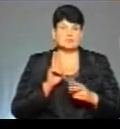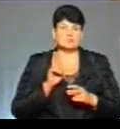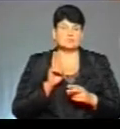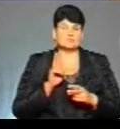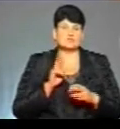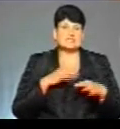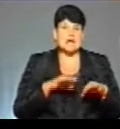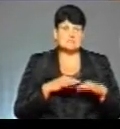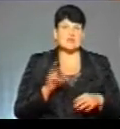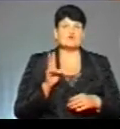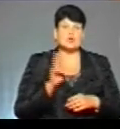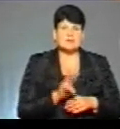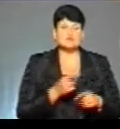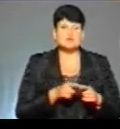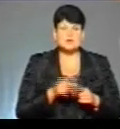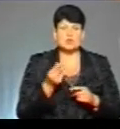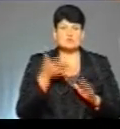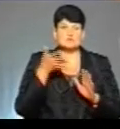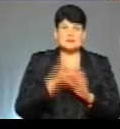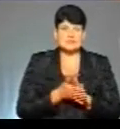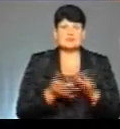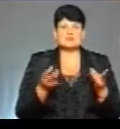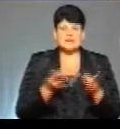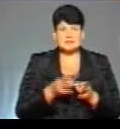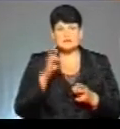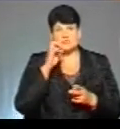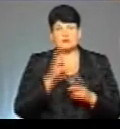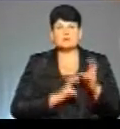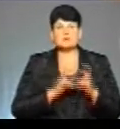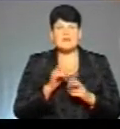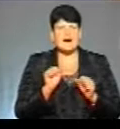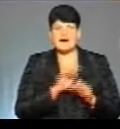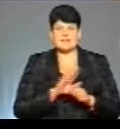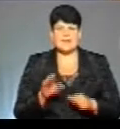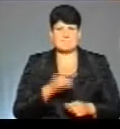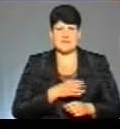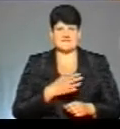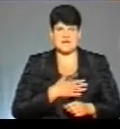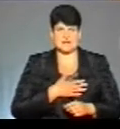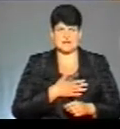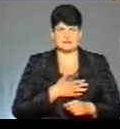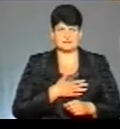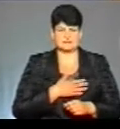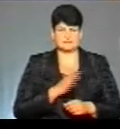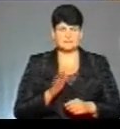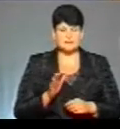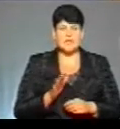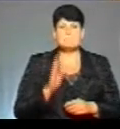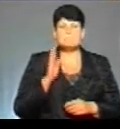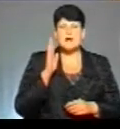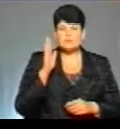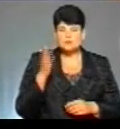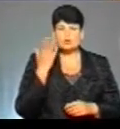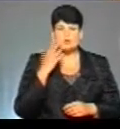в тролейбусах, тому що, щоб ці кошти пішли в першу чергу на потреби комунального підприємства, а не приватних перевізників. В майбутньому, коли